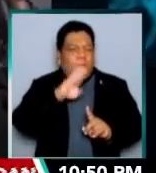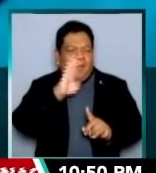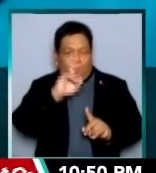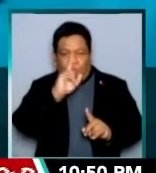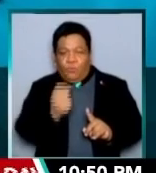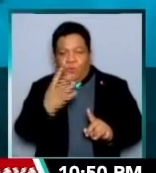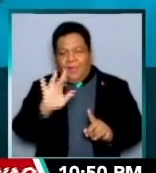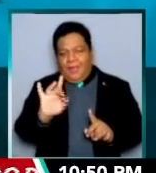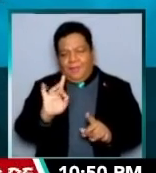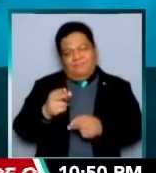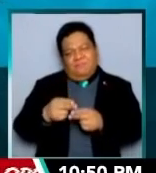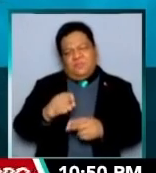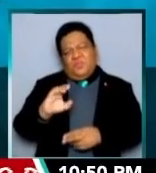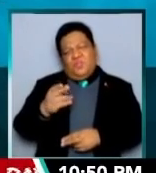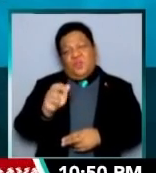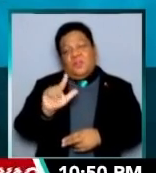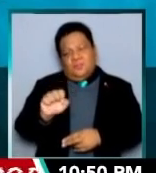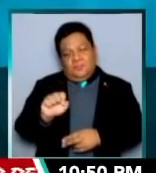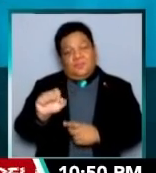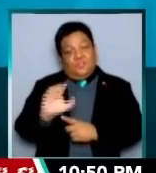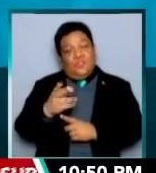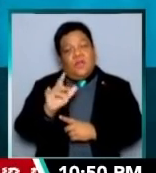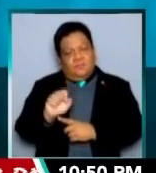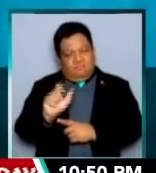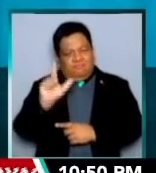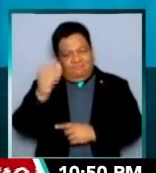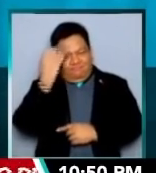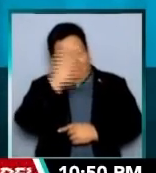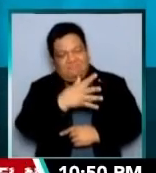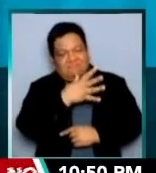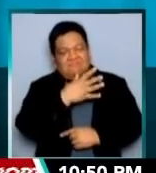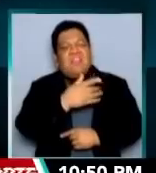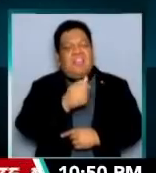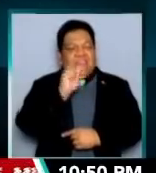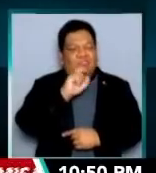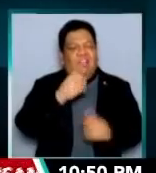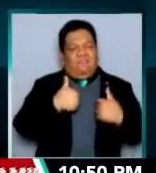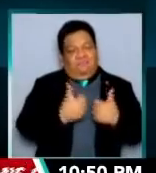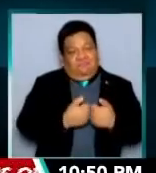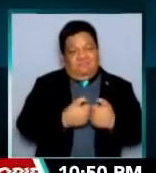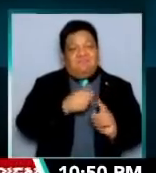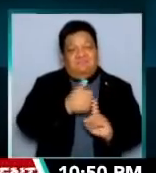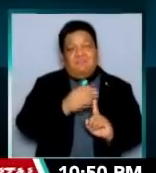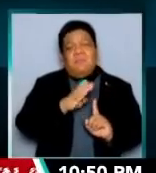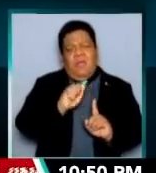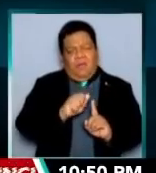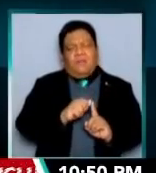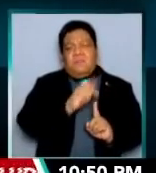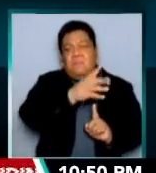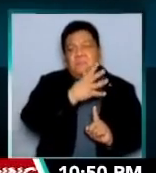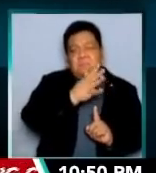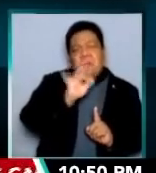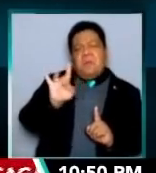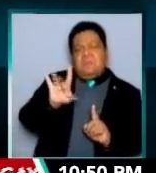Charles. Kalaunan, sinabi nga ni Charles sa kanilang mama na may boyfriend na ang kanyang ate. Sabi ni Bea, kilala naman ang kanyang mama ang kanyang